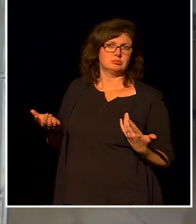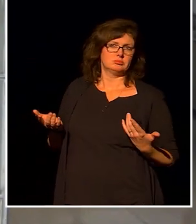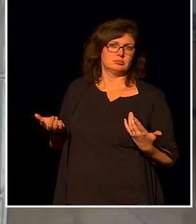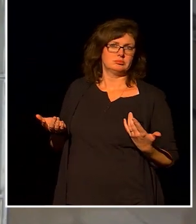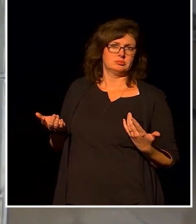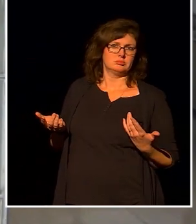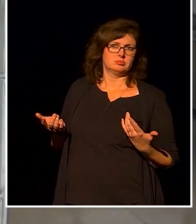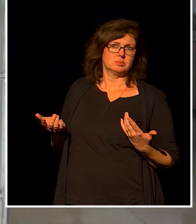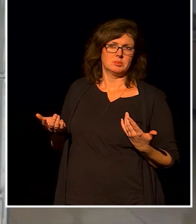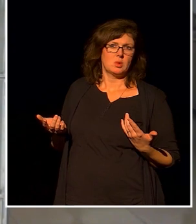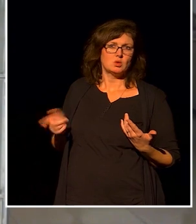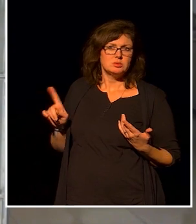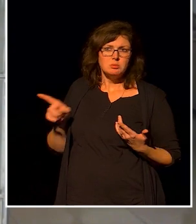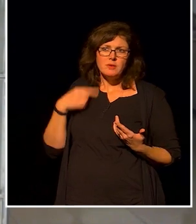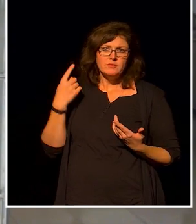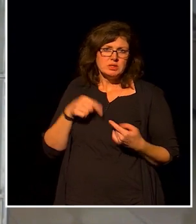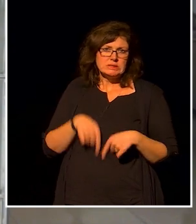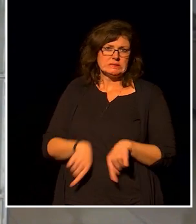zurückgeht. Und